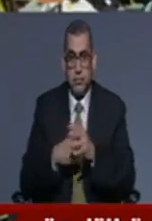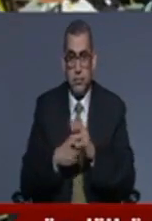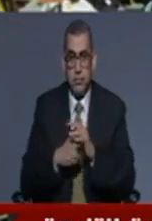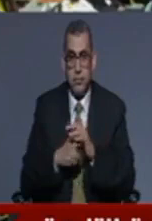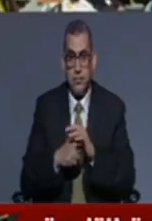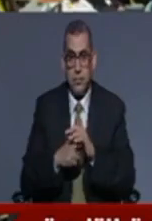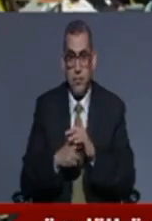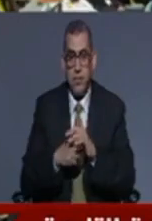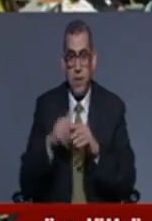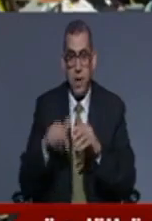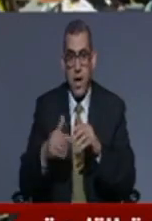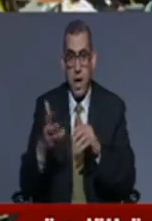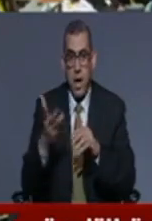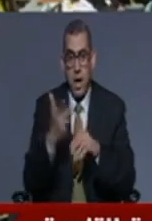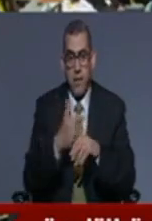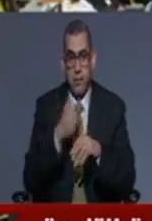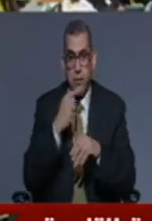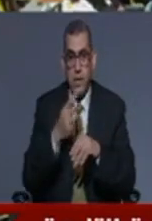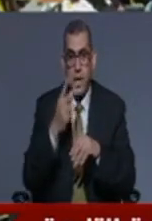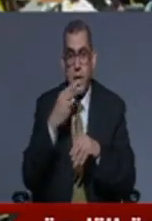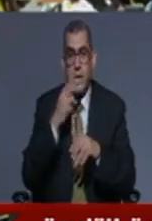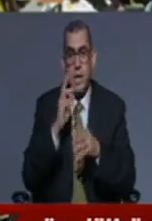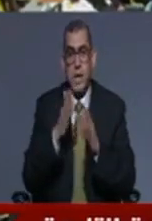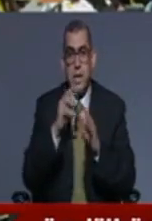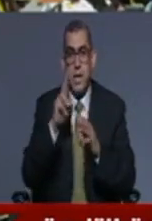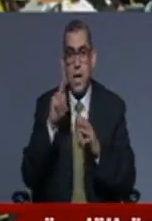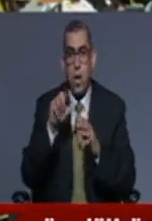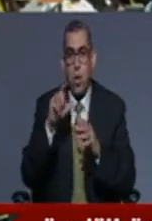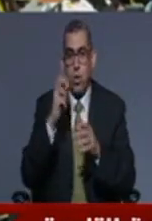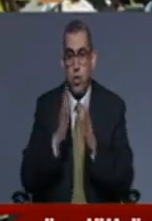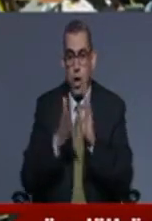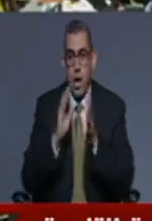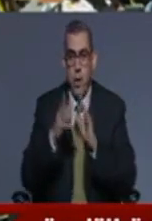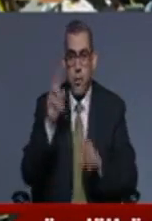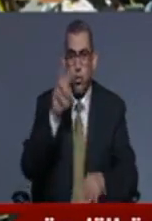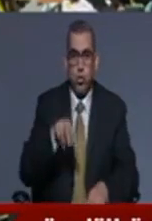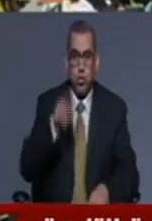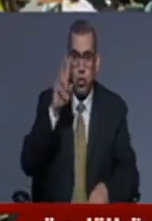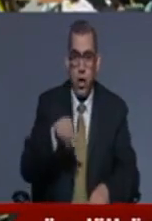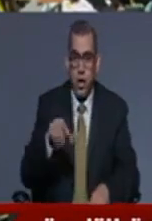بقيمة تصل إلى تريليونات الدولارات. إن هذه المنطقة الحرة